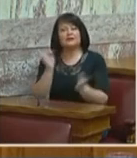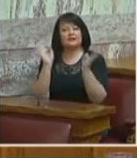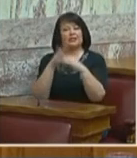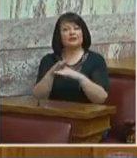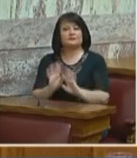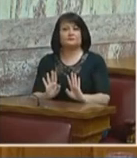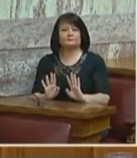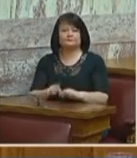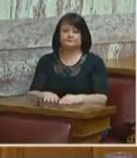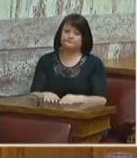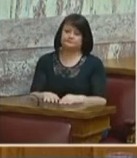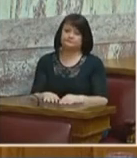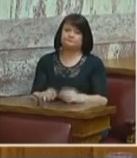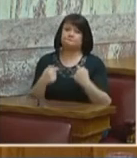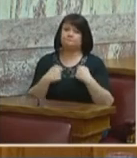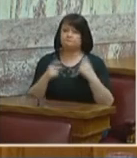Αναρωτιέμαι,